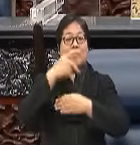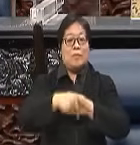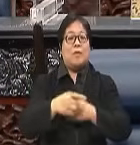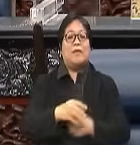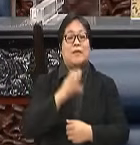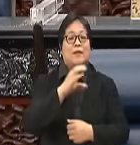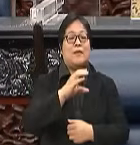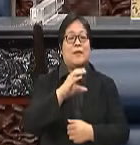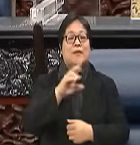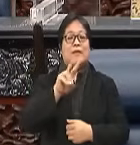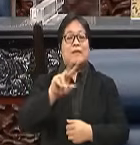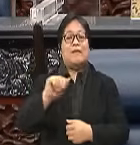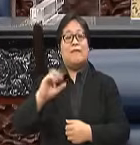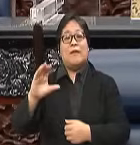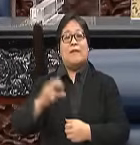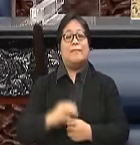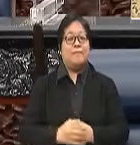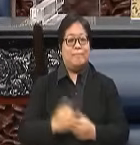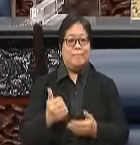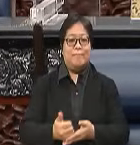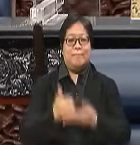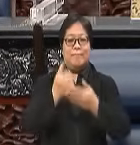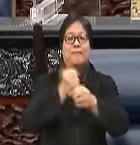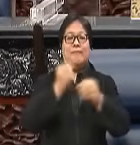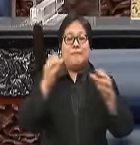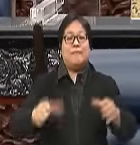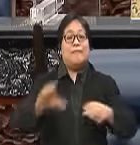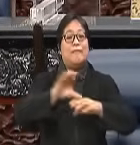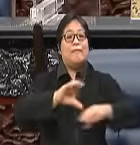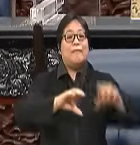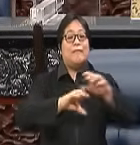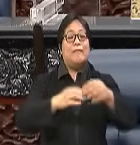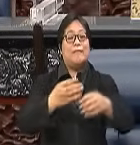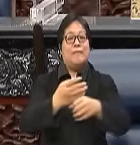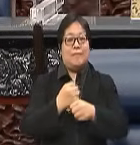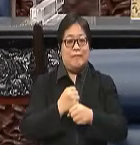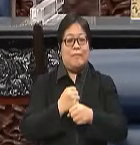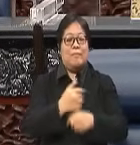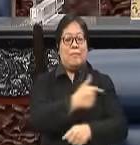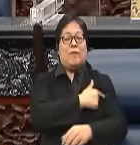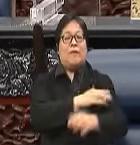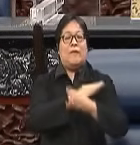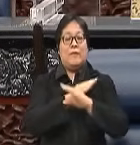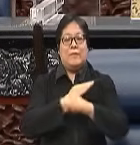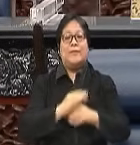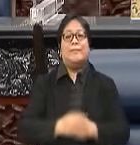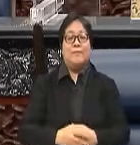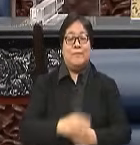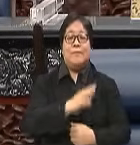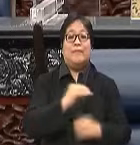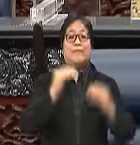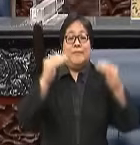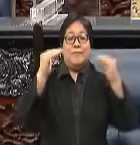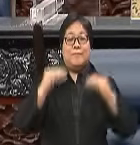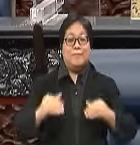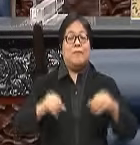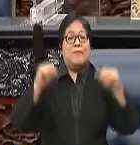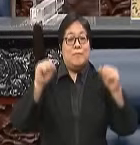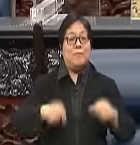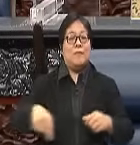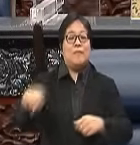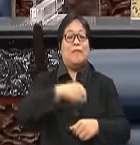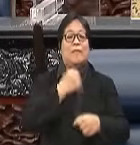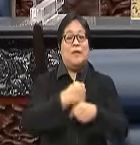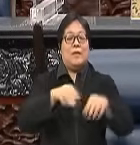ringkasnya sifat hai bagi masuk ke Jogja sektor pembinaan dapatkan suntikan vaksin dan seterusnya membolehkan ke